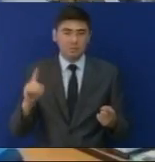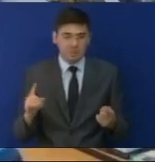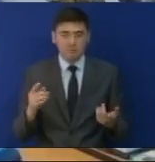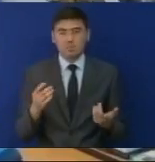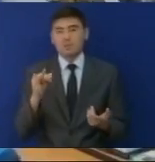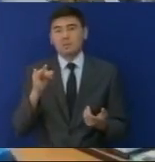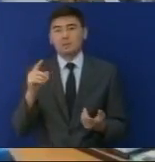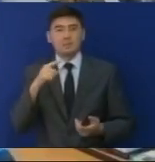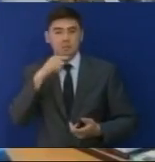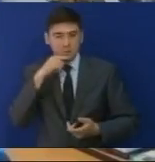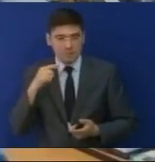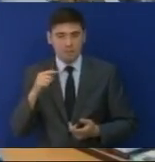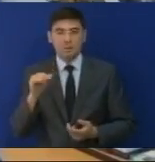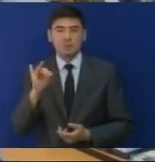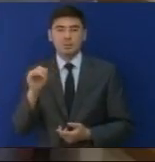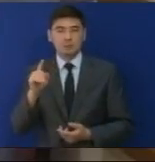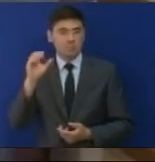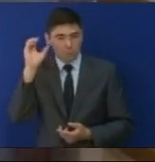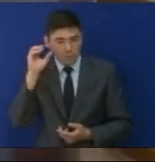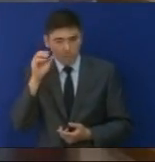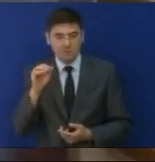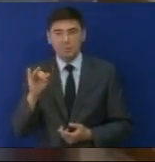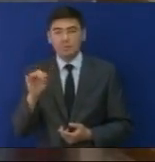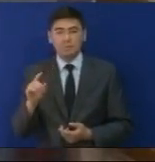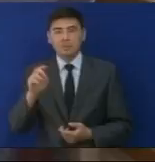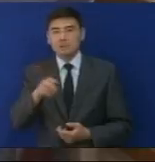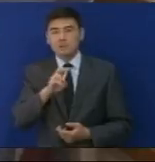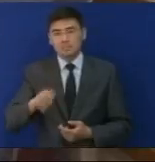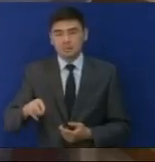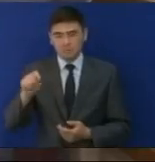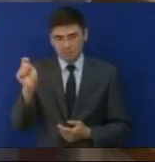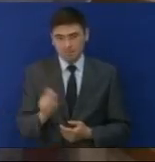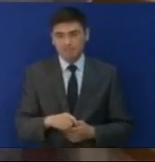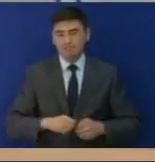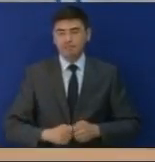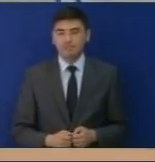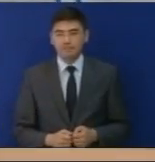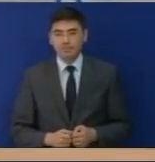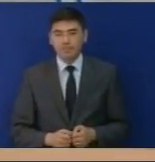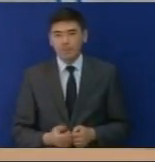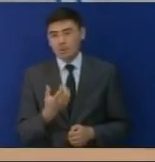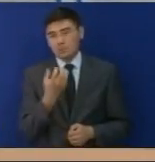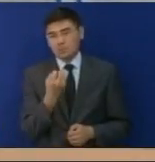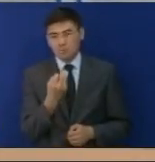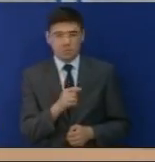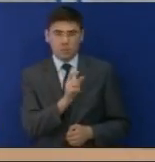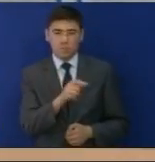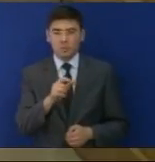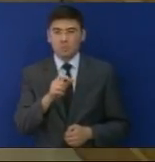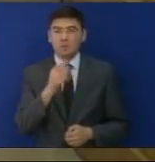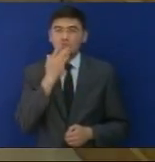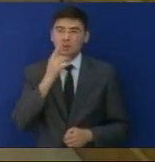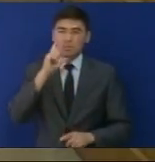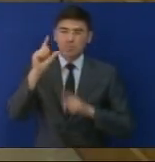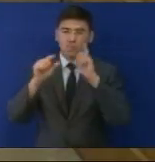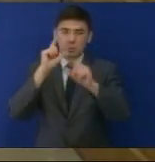а также России, Узбекистан, Кыргызстан. Также в ходе акции проводилась и работа по установлению родственных связей на лиц, выехавших за